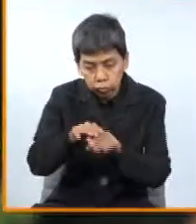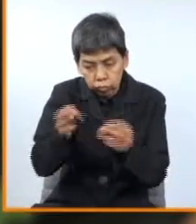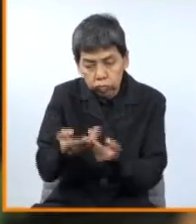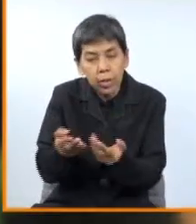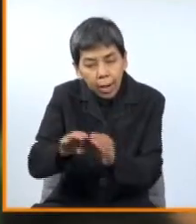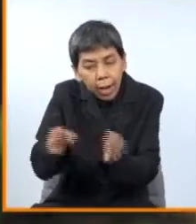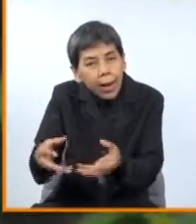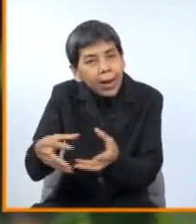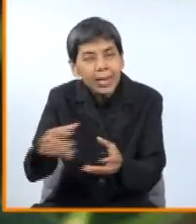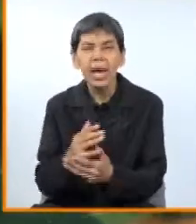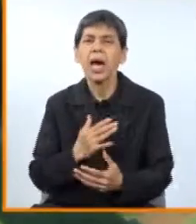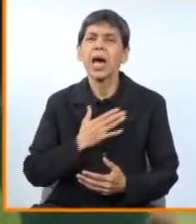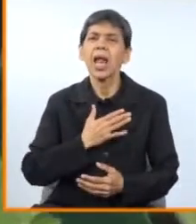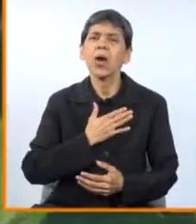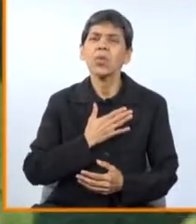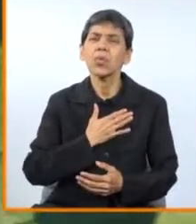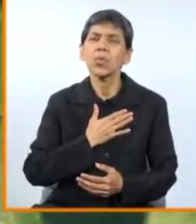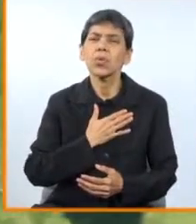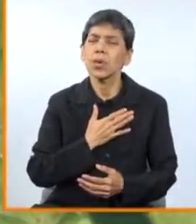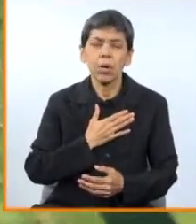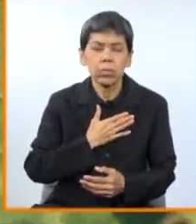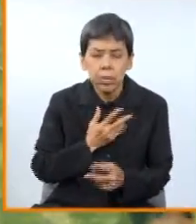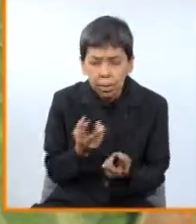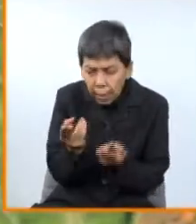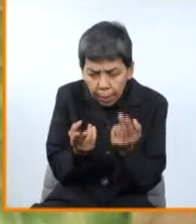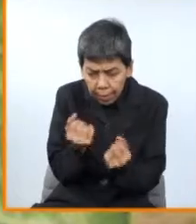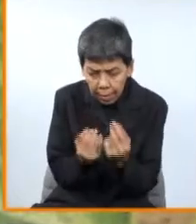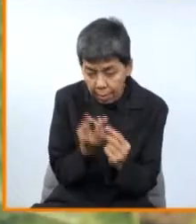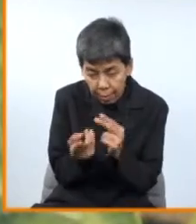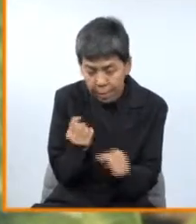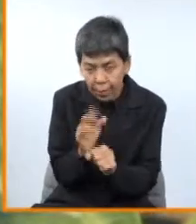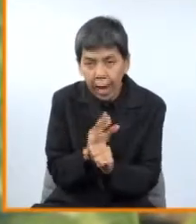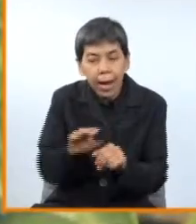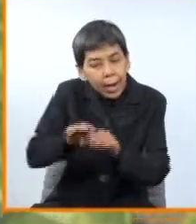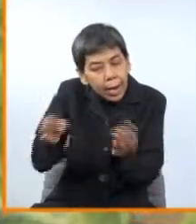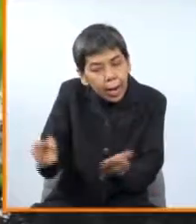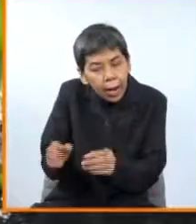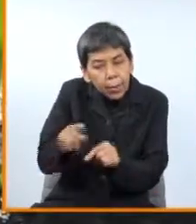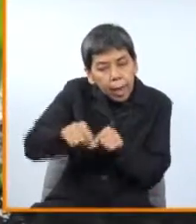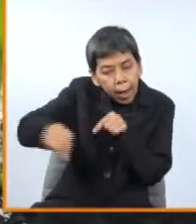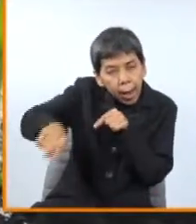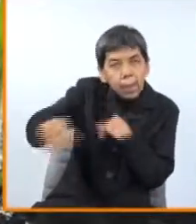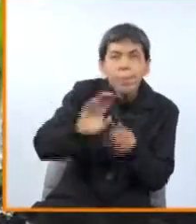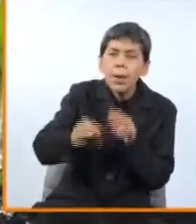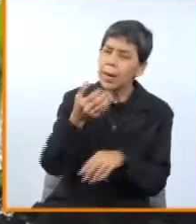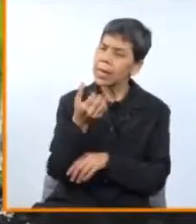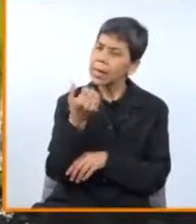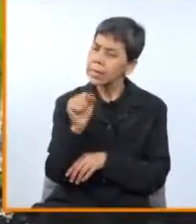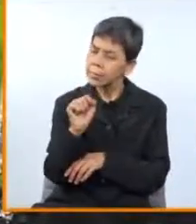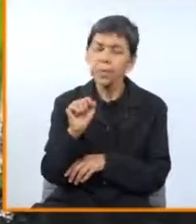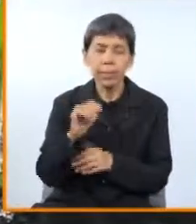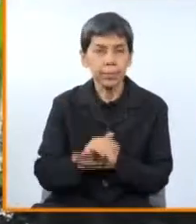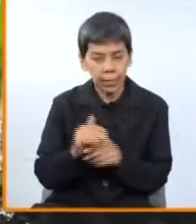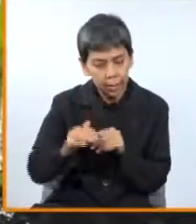งทีนี้เราไม่จัดยอดเราก็ต้องเอาลูกไว้ไกลๆหน่อยประมาณ10กว่าข้อขึ้น